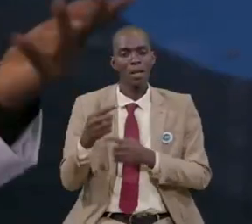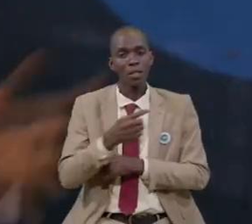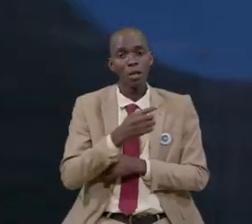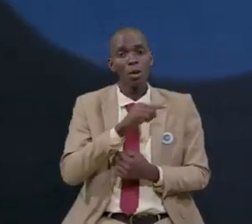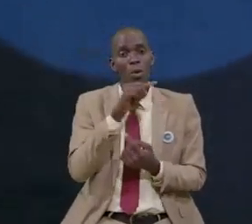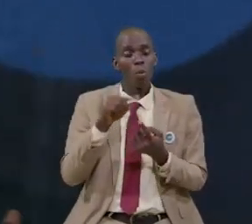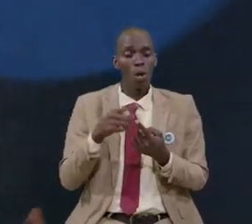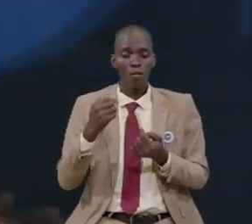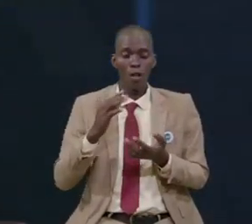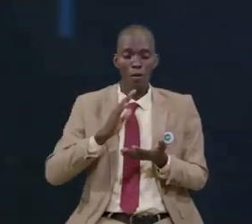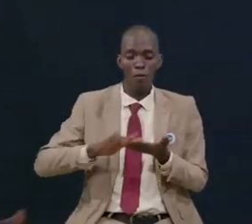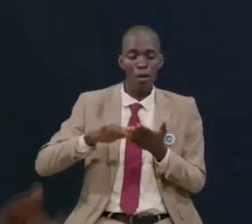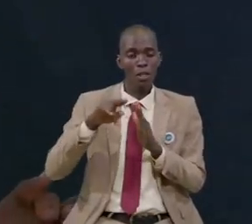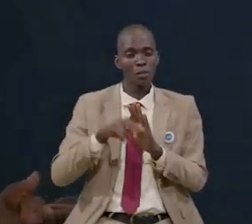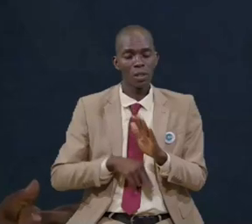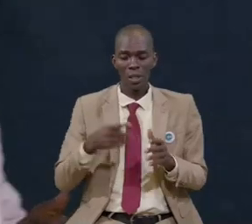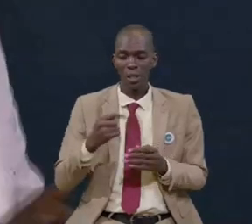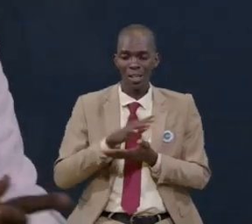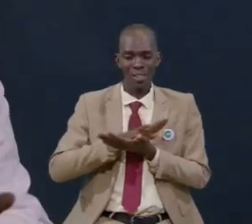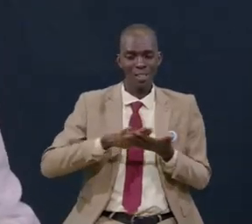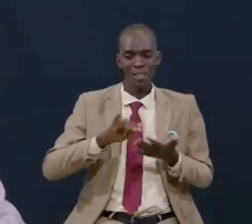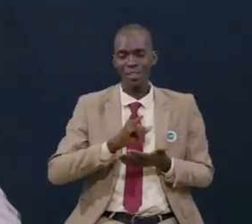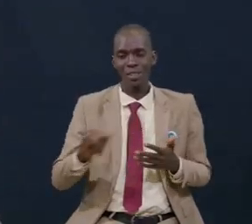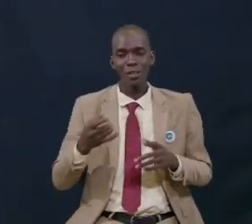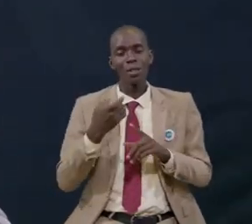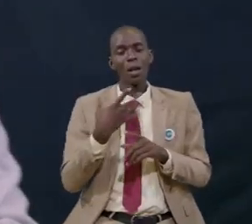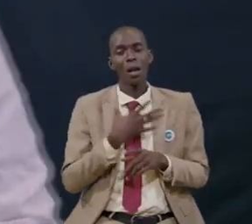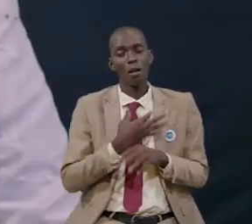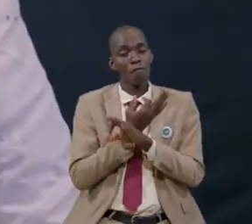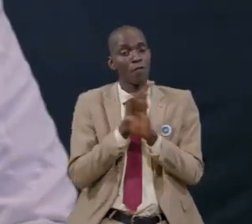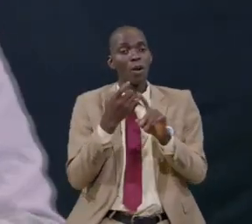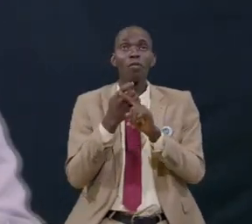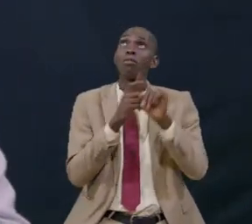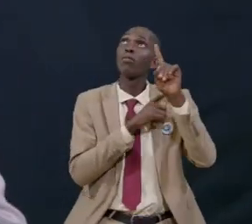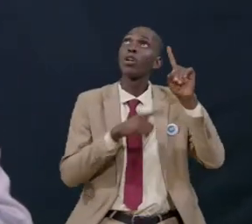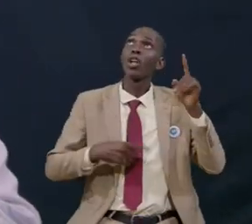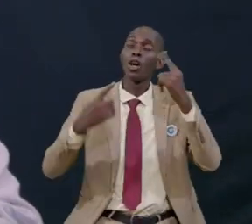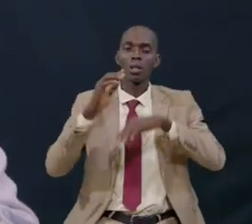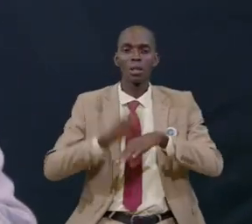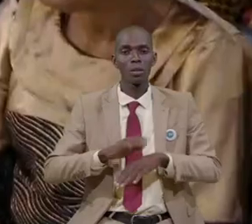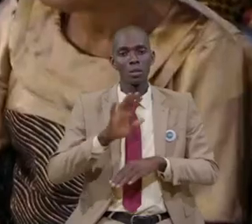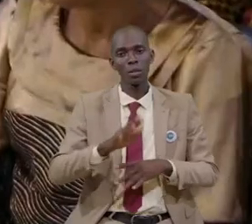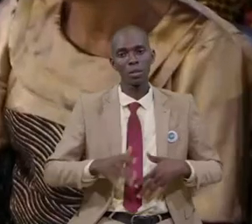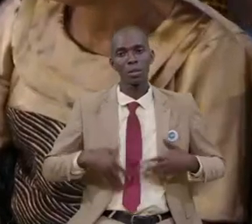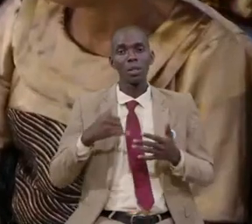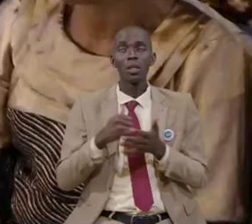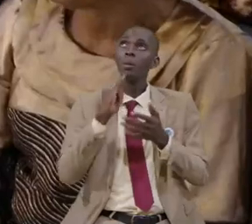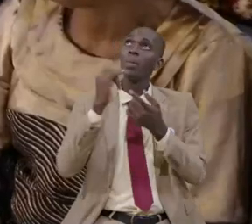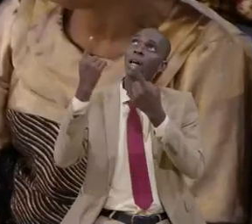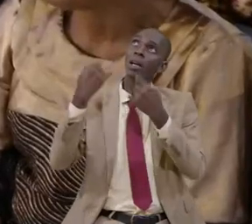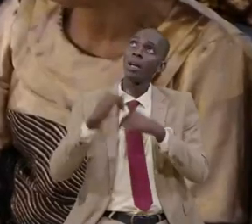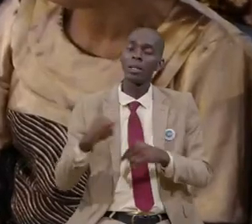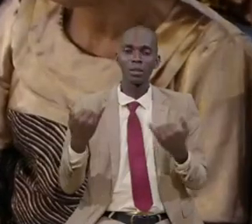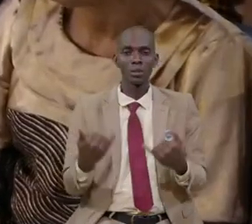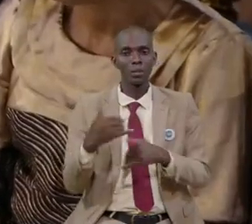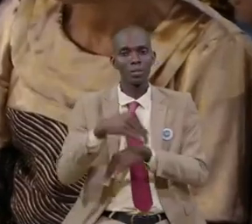pardon, où la purification et la libération du Seigneur viennent dans votre vie. Cela vient ce soir. Je